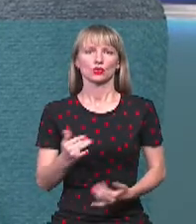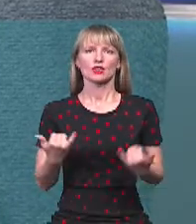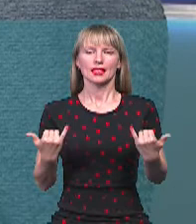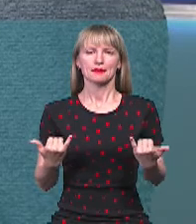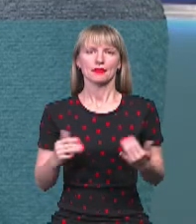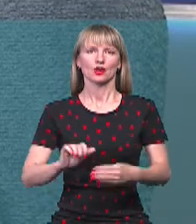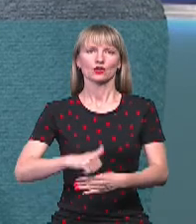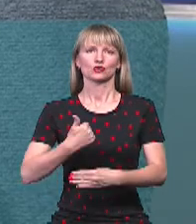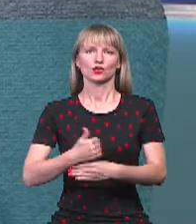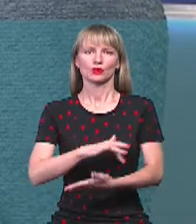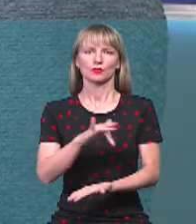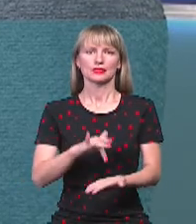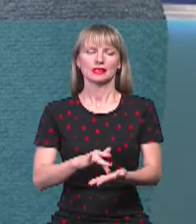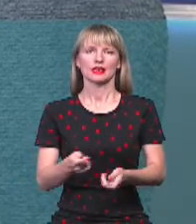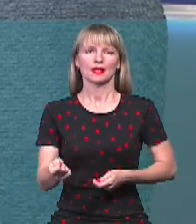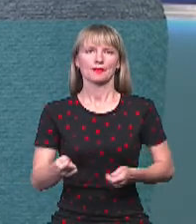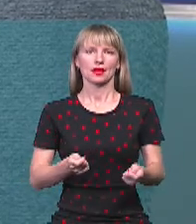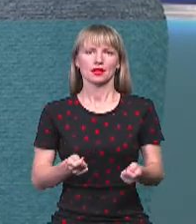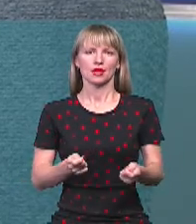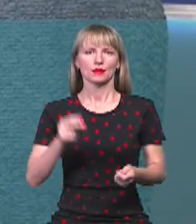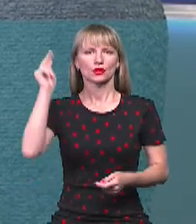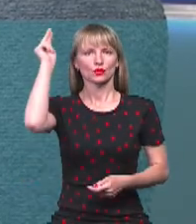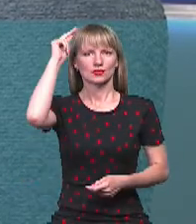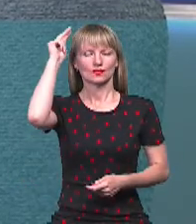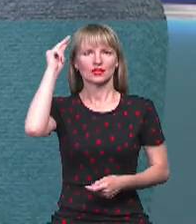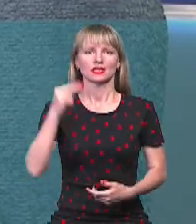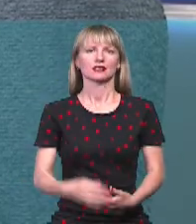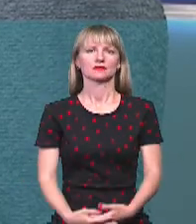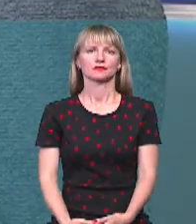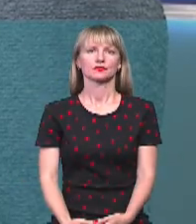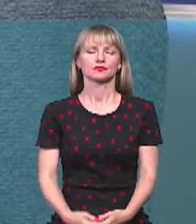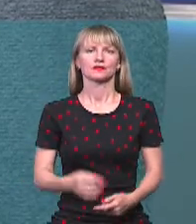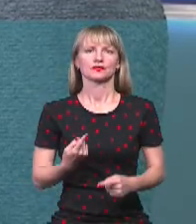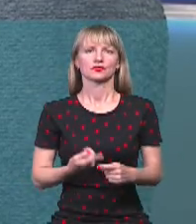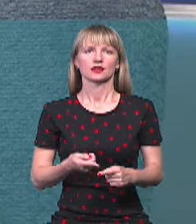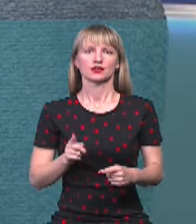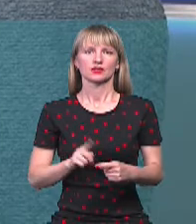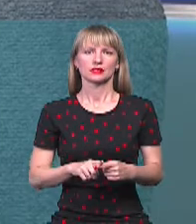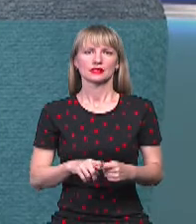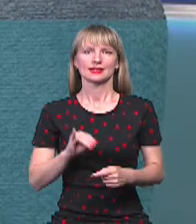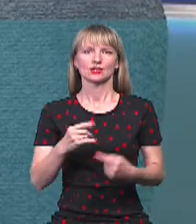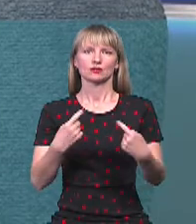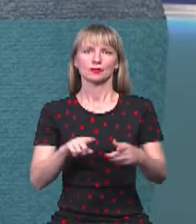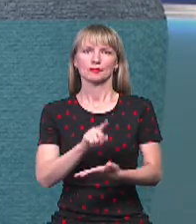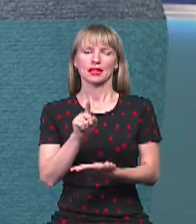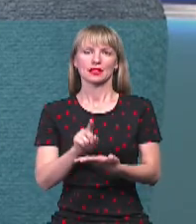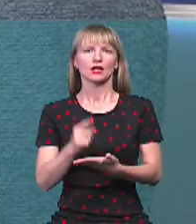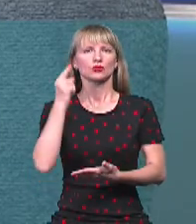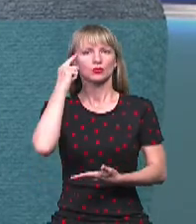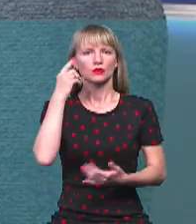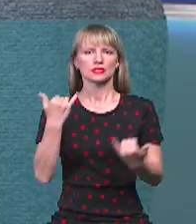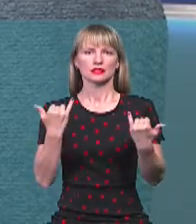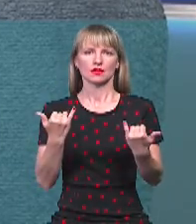тепер очолить міський департамент освіти? Ці та інші питання, сподіваємось,